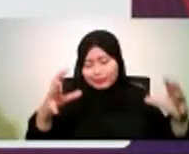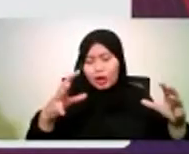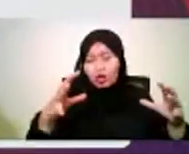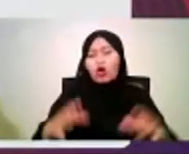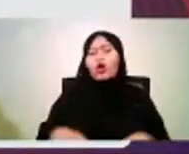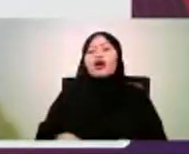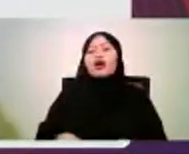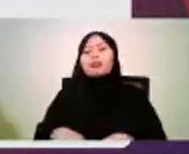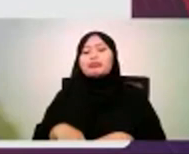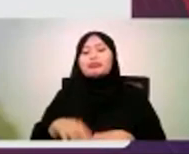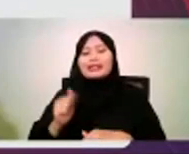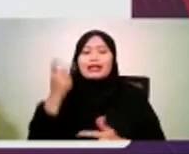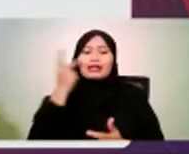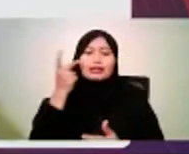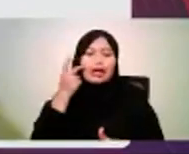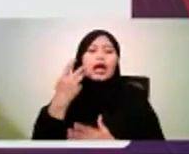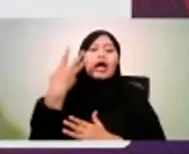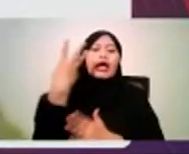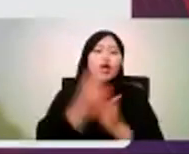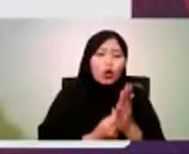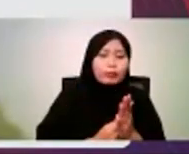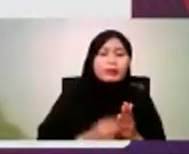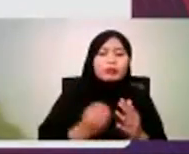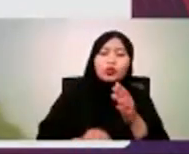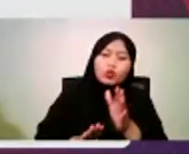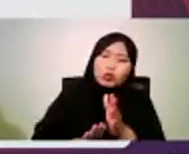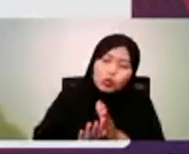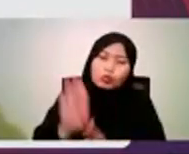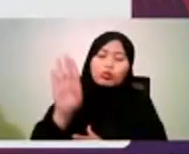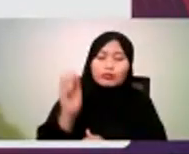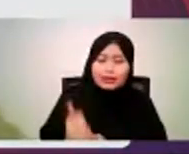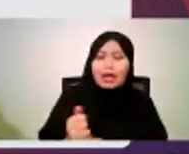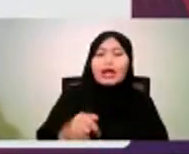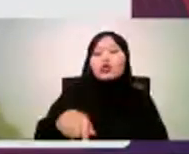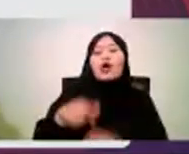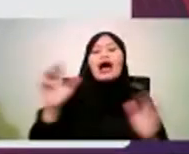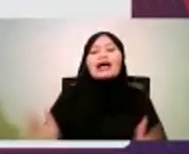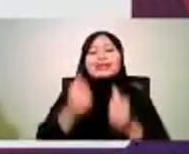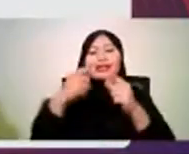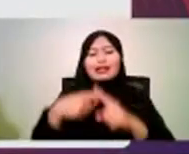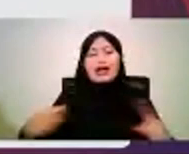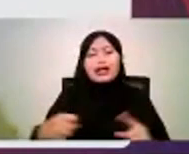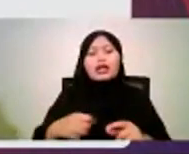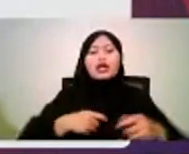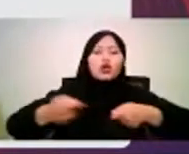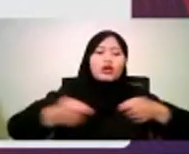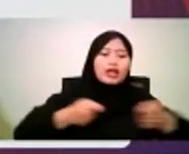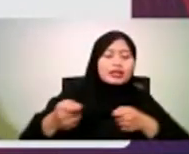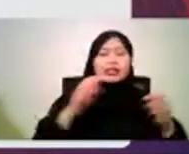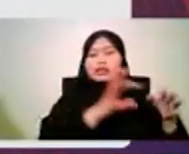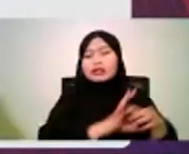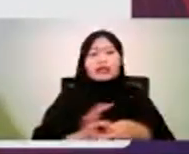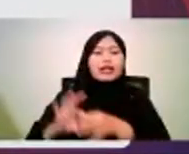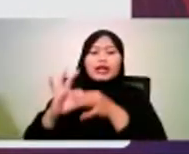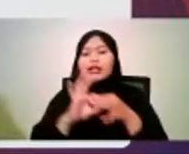dan ekonomi kita bisa Tunggu Nah itulah tentu saja hasil dari corner koordinasi dan Sinergi